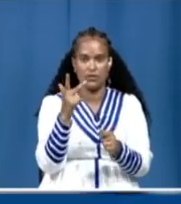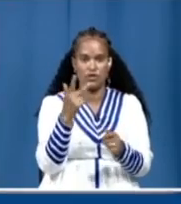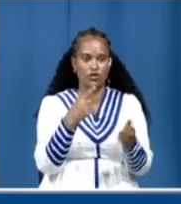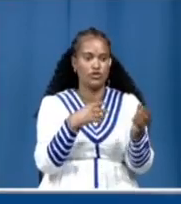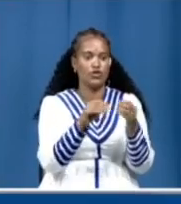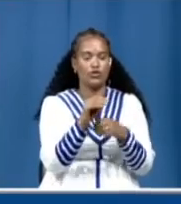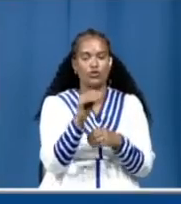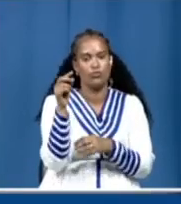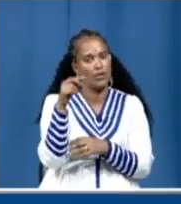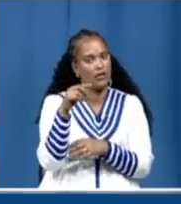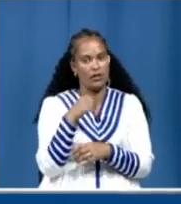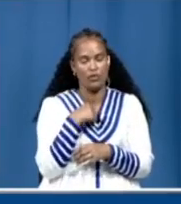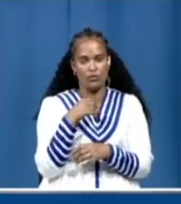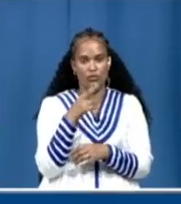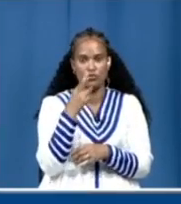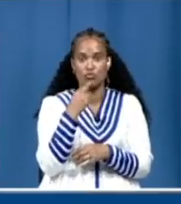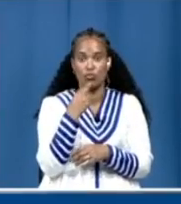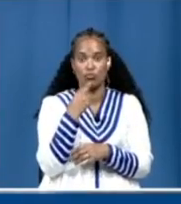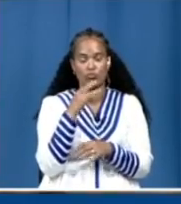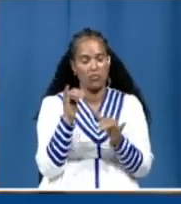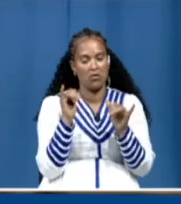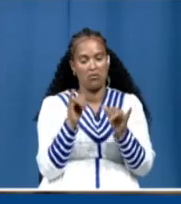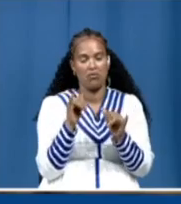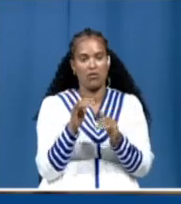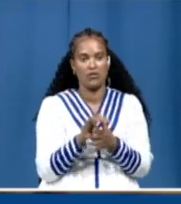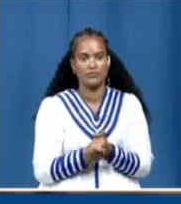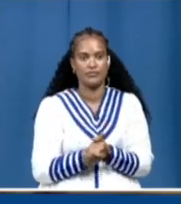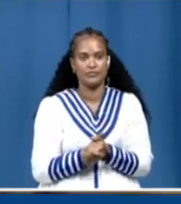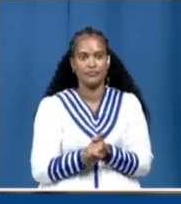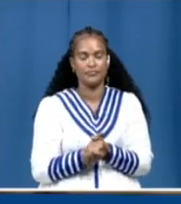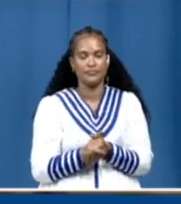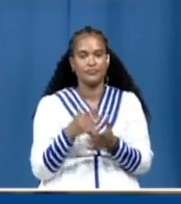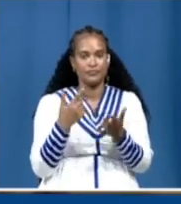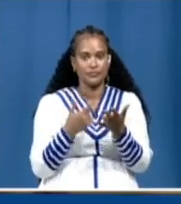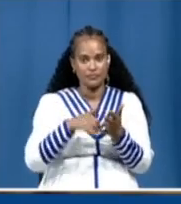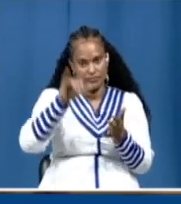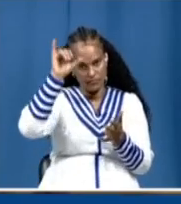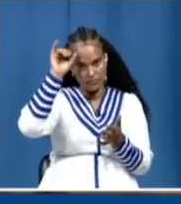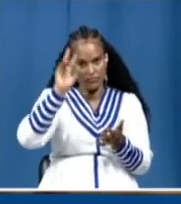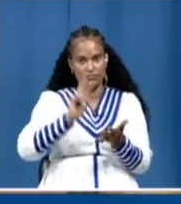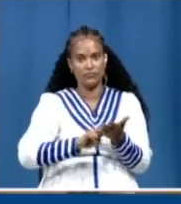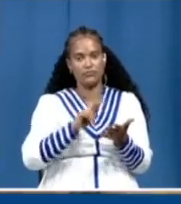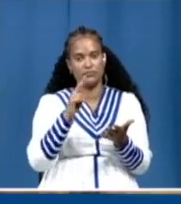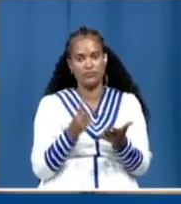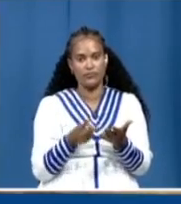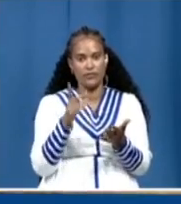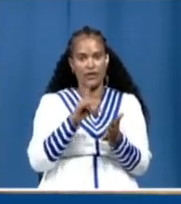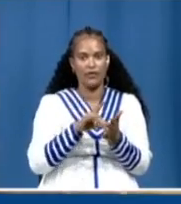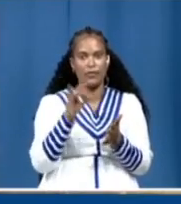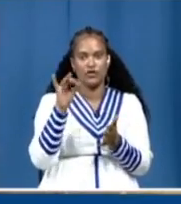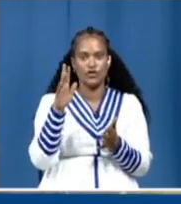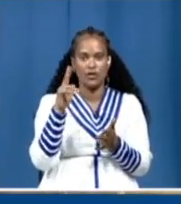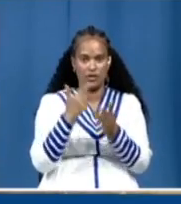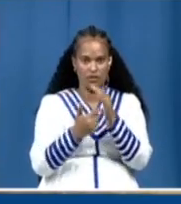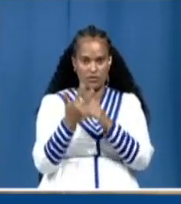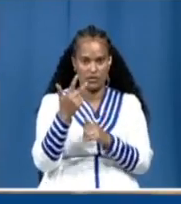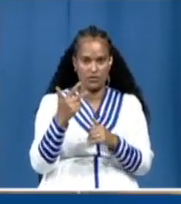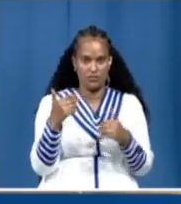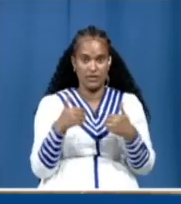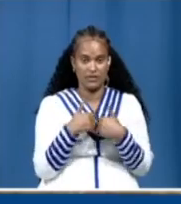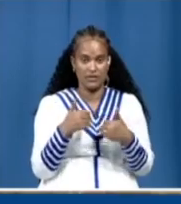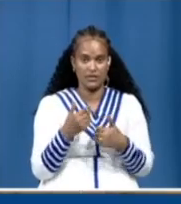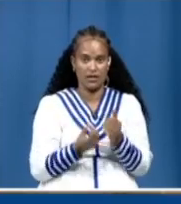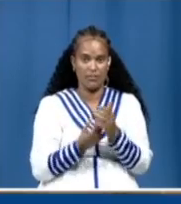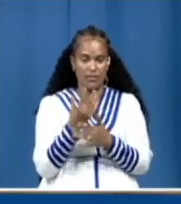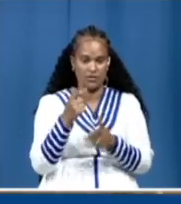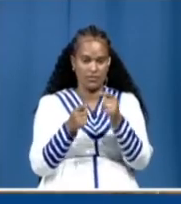ترزیشیت آلو معالتیه سو مسنگا بسرخم زلیو بوزي مع الكفتي ودي ويسرو كتما شرندا سلاسي بحفت انساتن